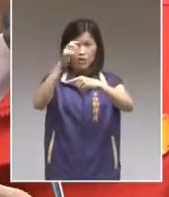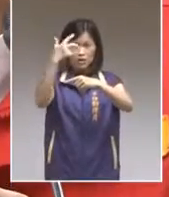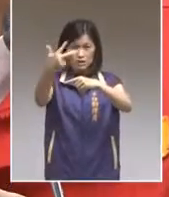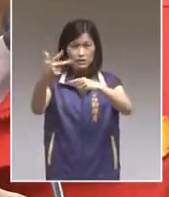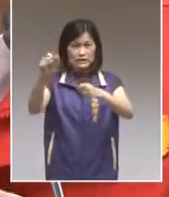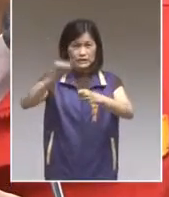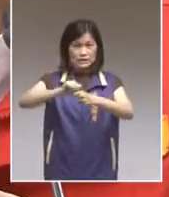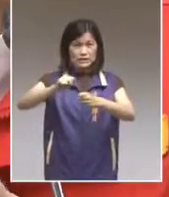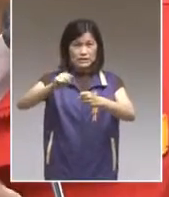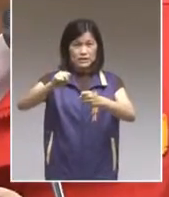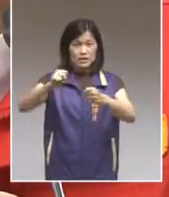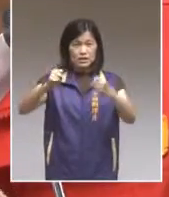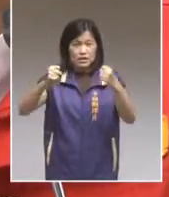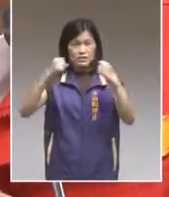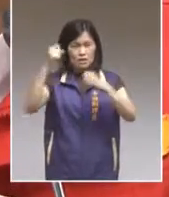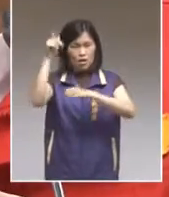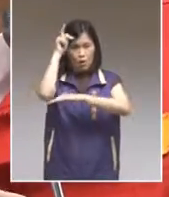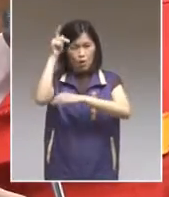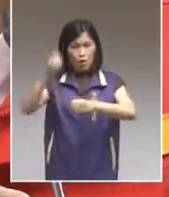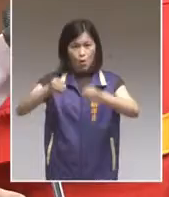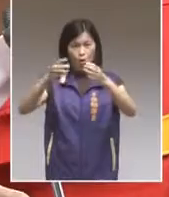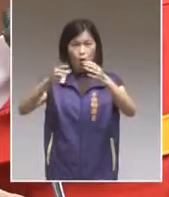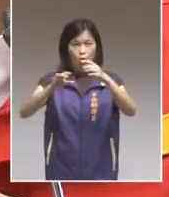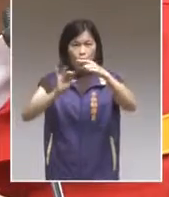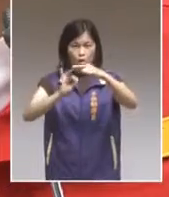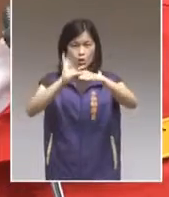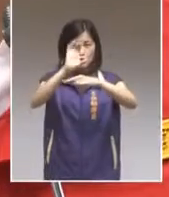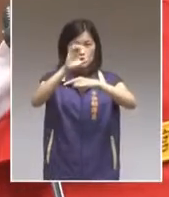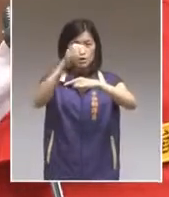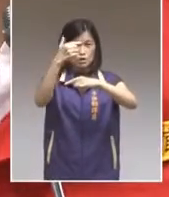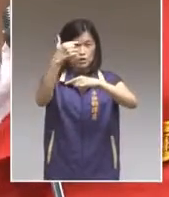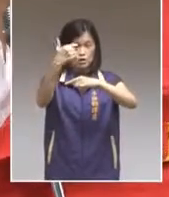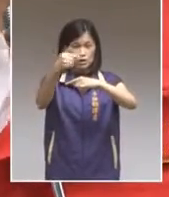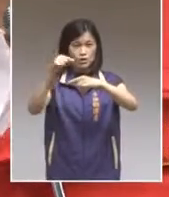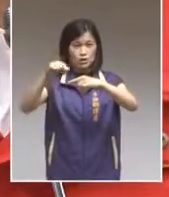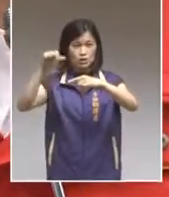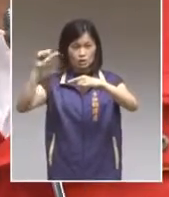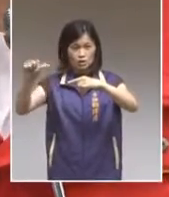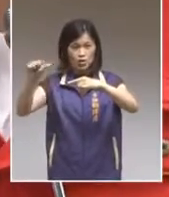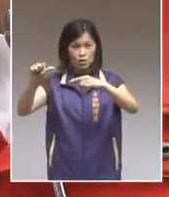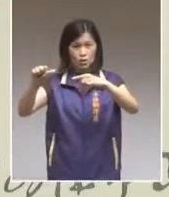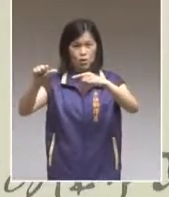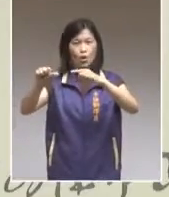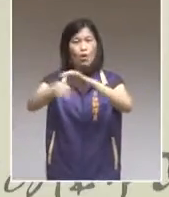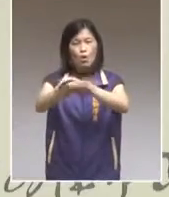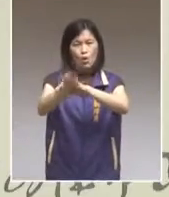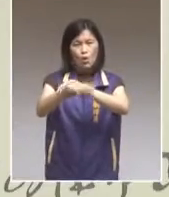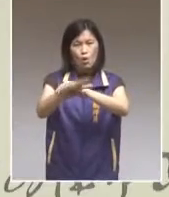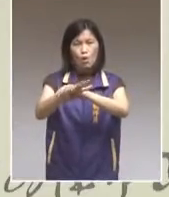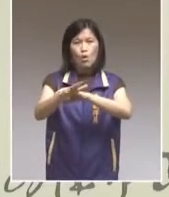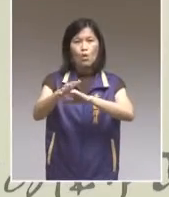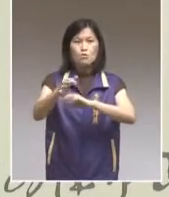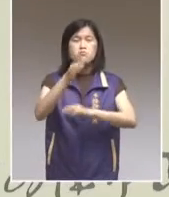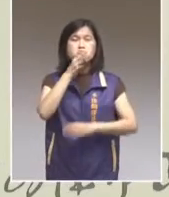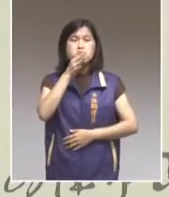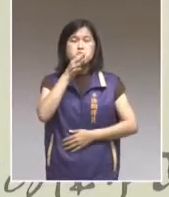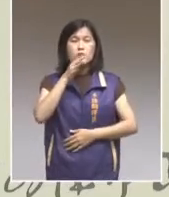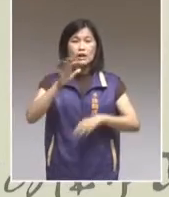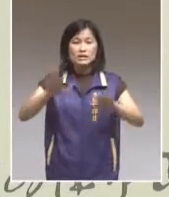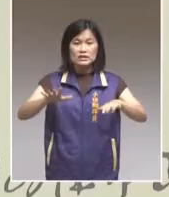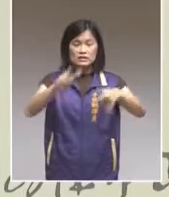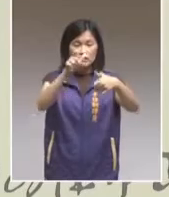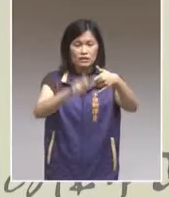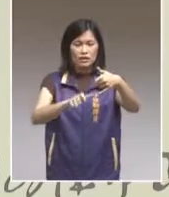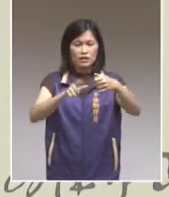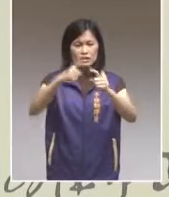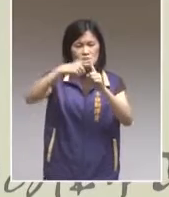型的防疫旅馆空床 96.5%， 所以我们大概现在几乎大概我们都会把我们的个案、哦、因为